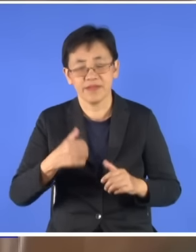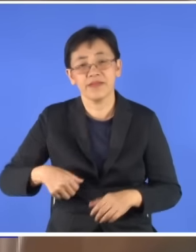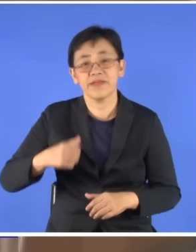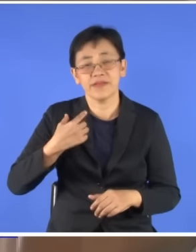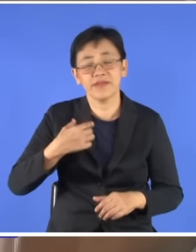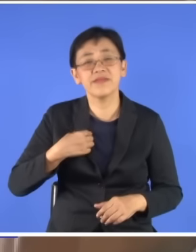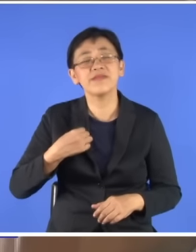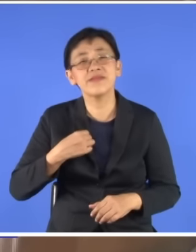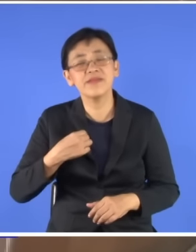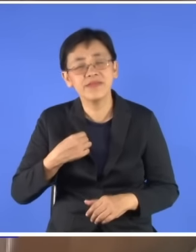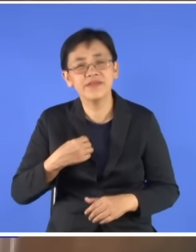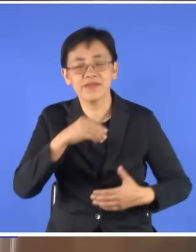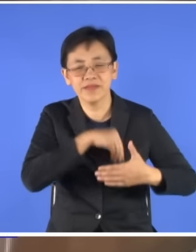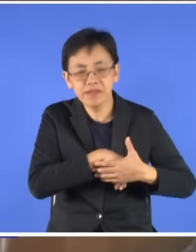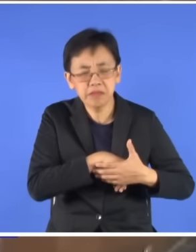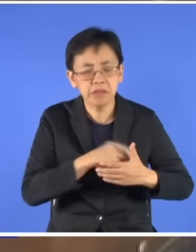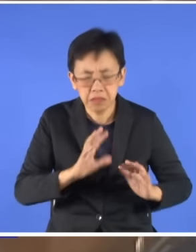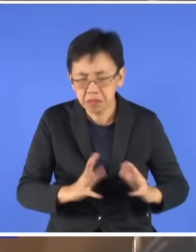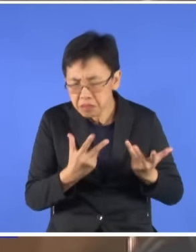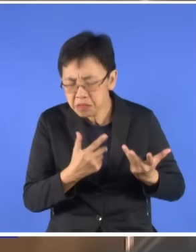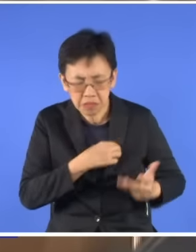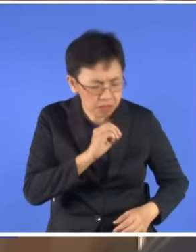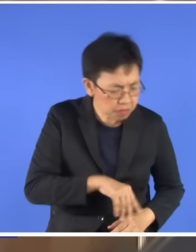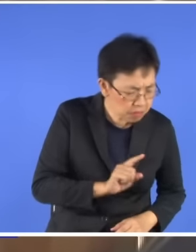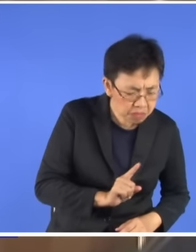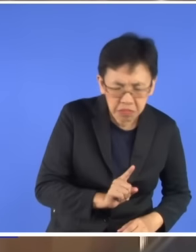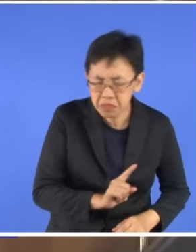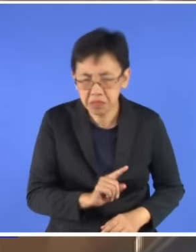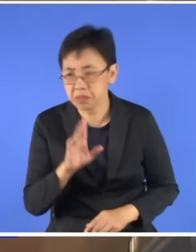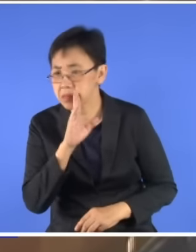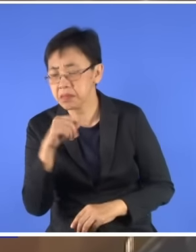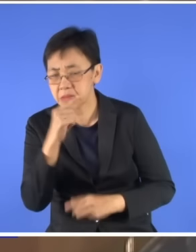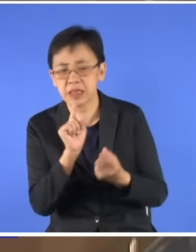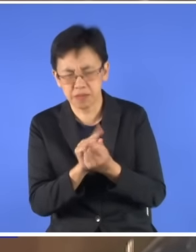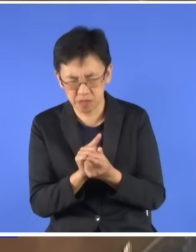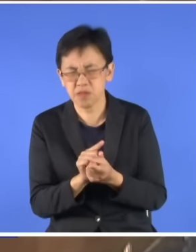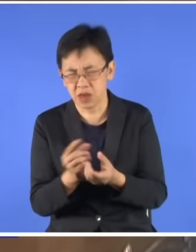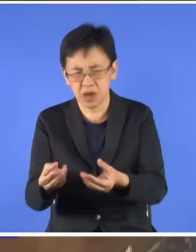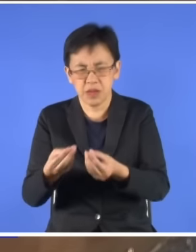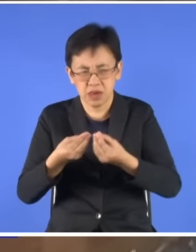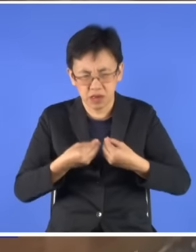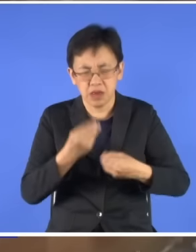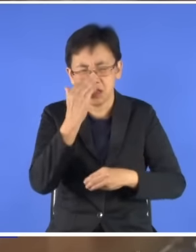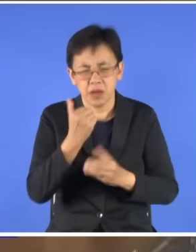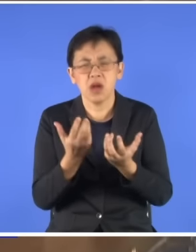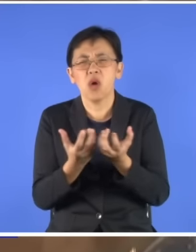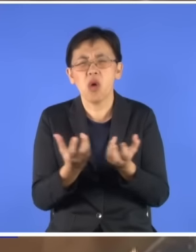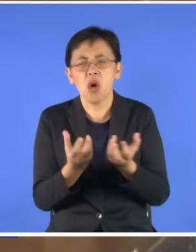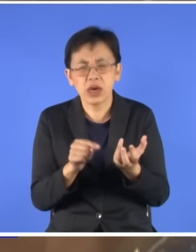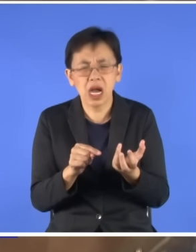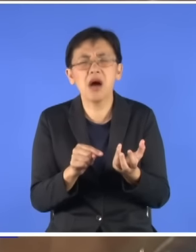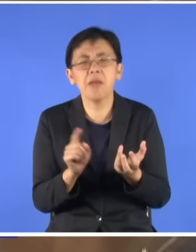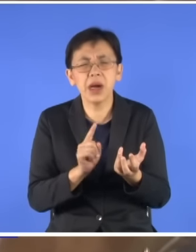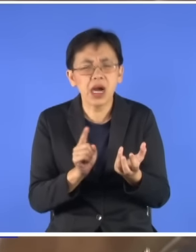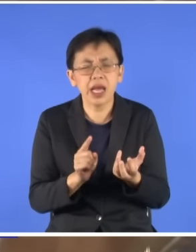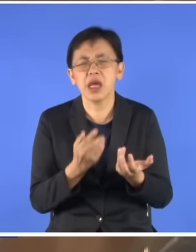แล้วมันหล่นหายไปก็เลยขอวิงวอนให้ผู้พบเห็นที่เก็บได้เนี่ยมาส่งคืนหน่อยนะคะเพราะว่าทรัพย์สินบางอย่างเนี่ยเป็นทรัพย์สินประจำต